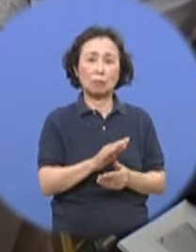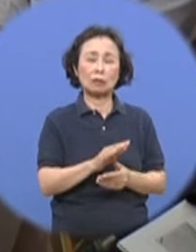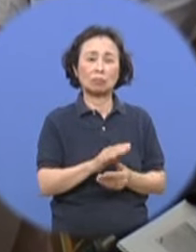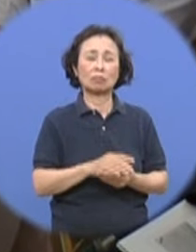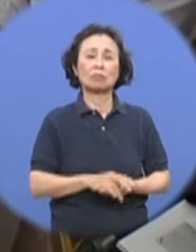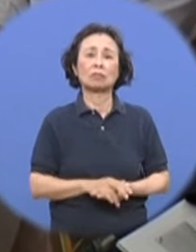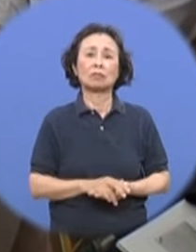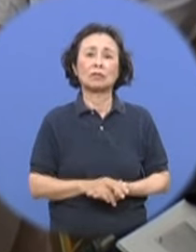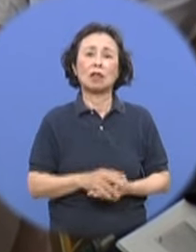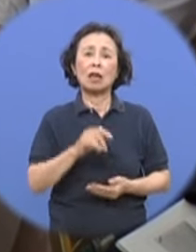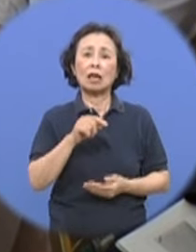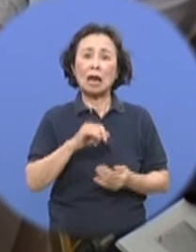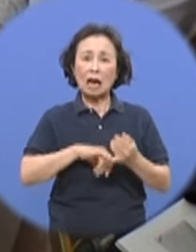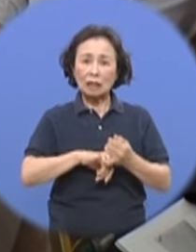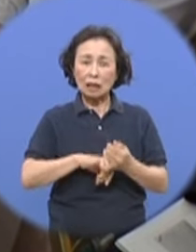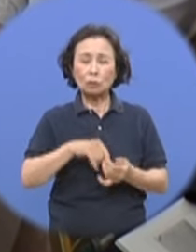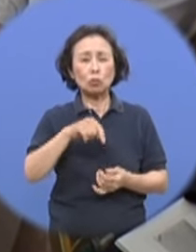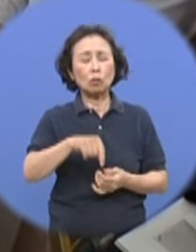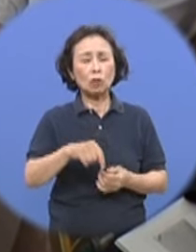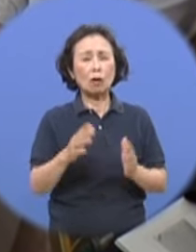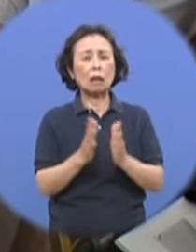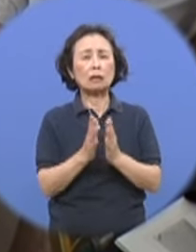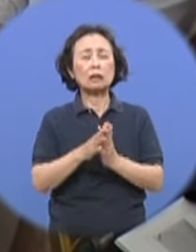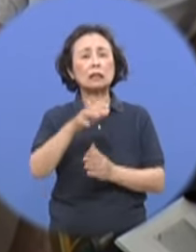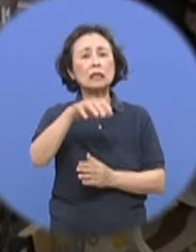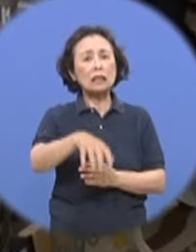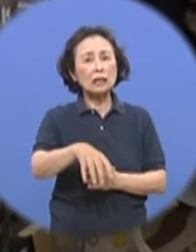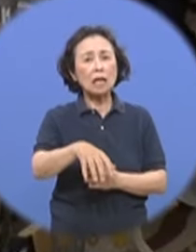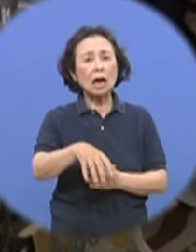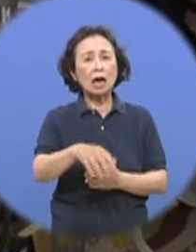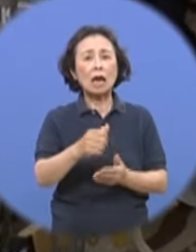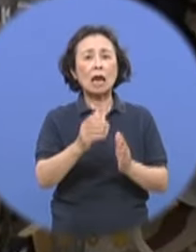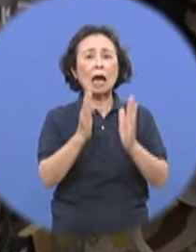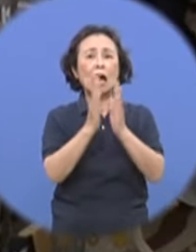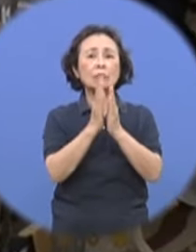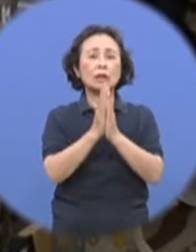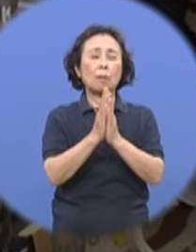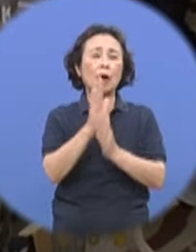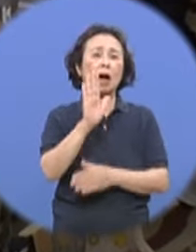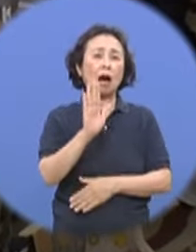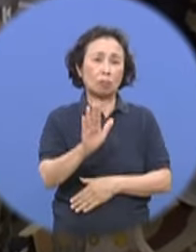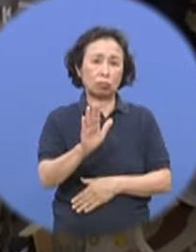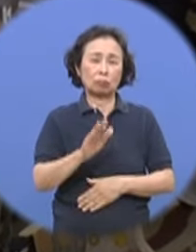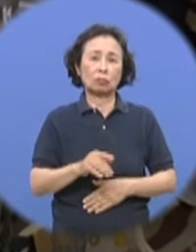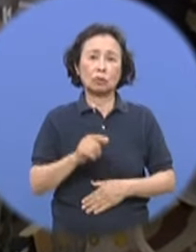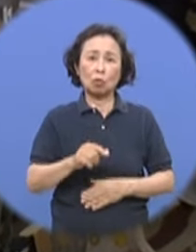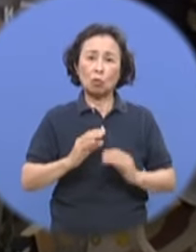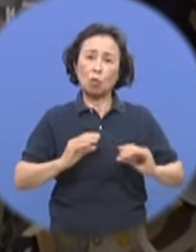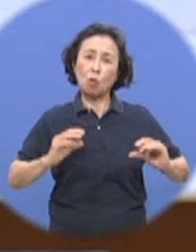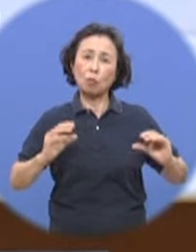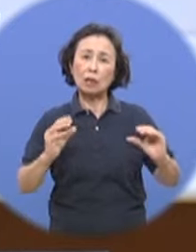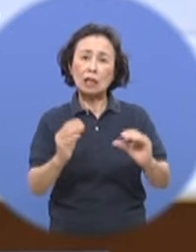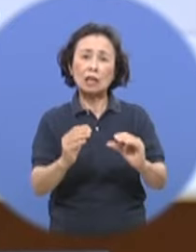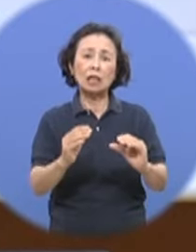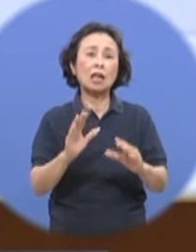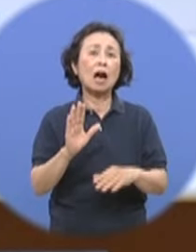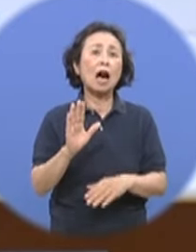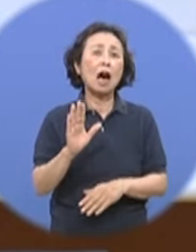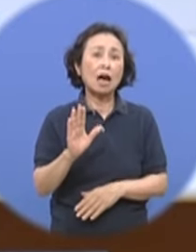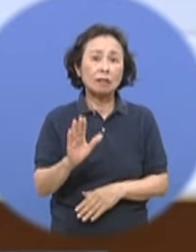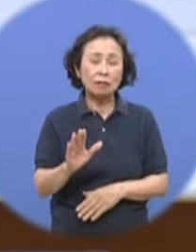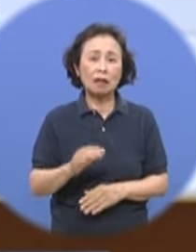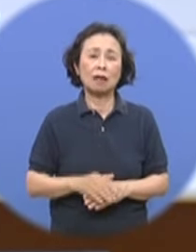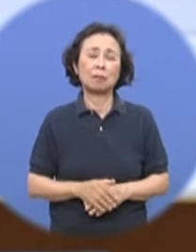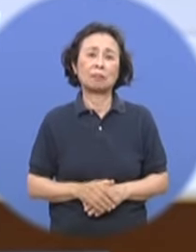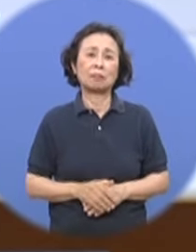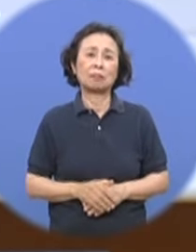です。で必ずそこに神社があります。氏神様がいらっしゃるんです。そういうコミュニティがあって、普